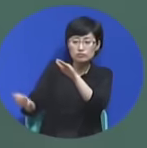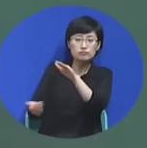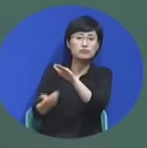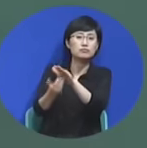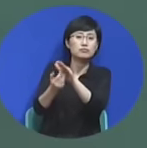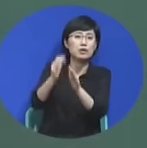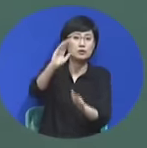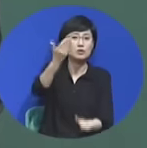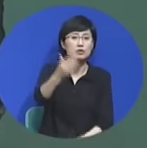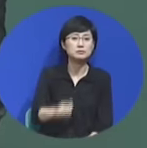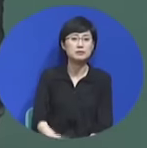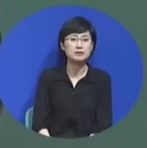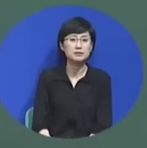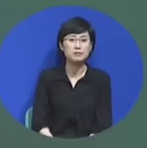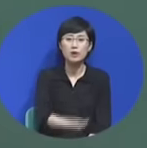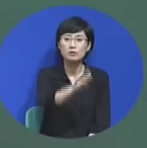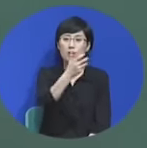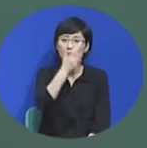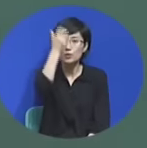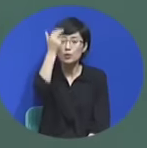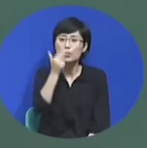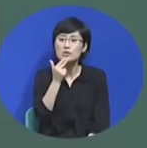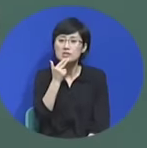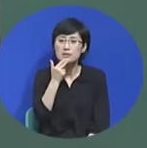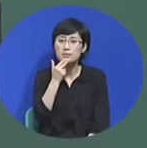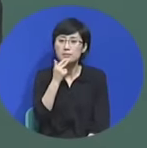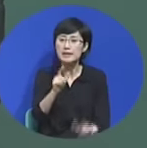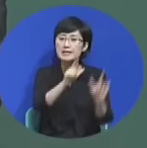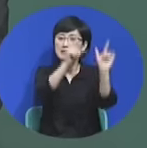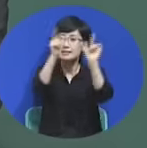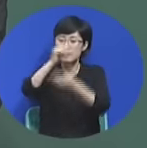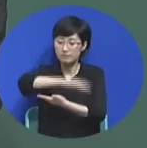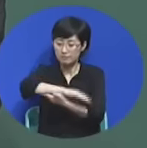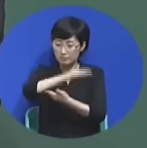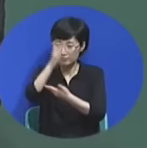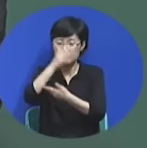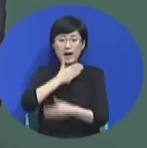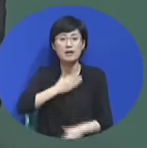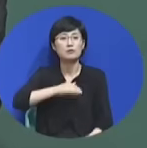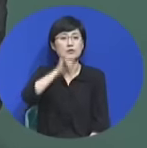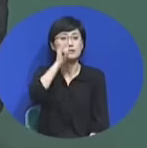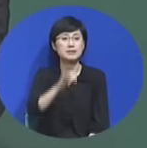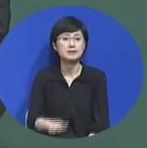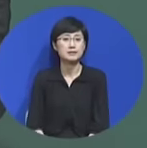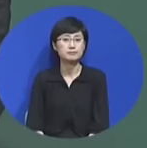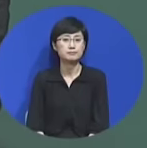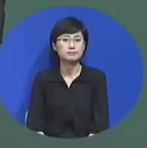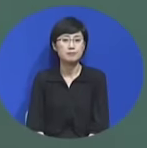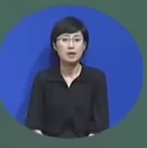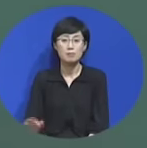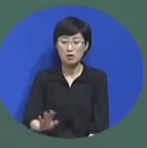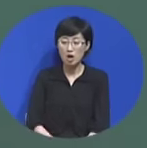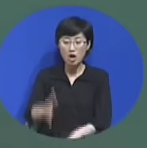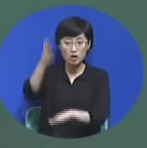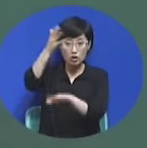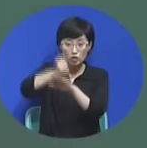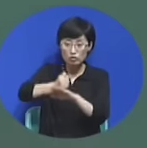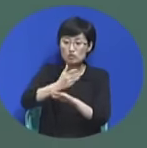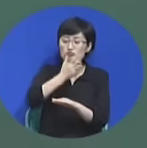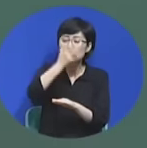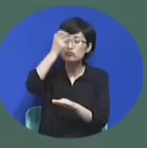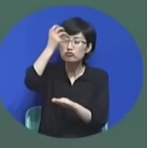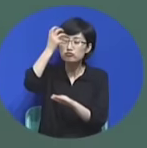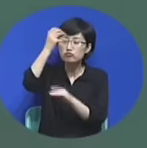因为自己的应许会借着约瑟来成就，这是雅各所知道的。 자, 여러분 요셉의 인생을 알 겁니다. 你们都知道约瑟的人生。 바로 이 꿈이 총리가 돼서 이루어진다는 사실을 우리는